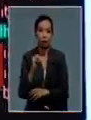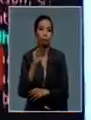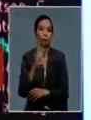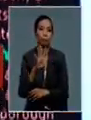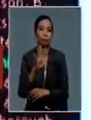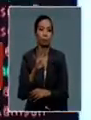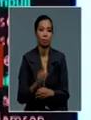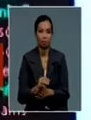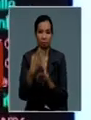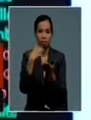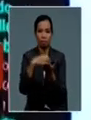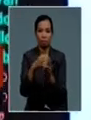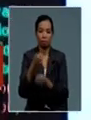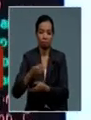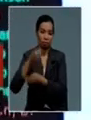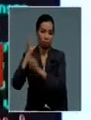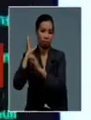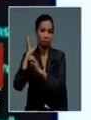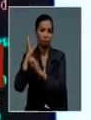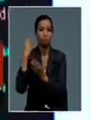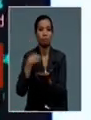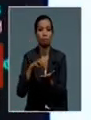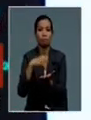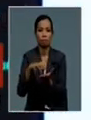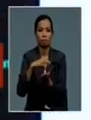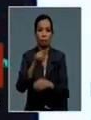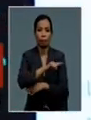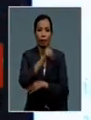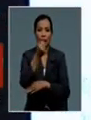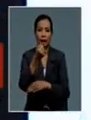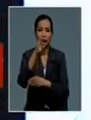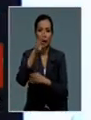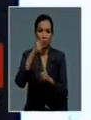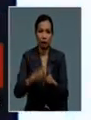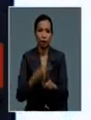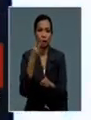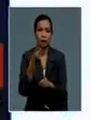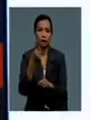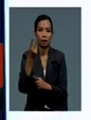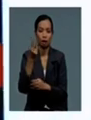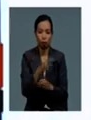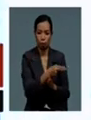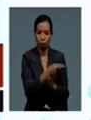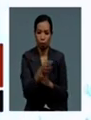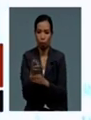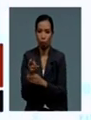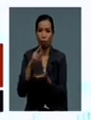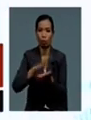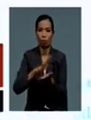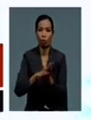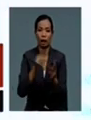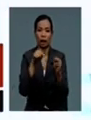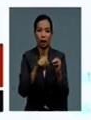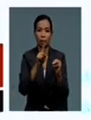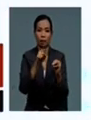ะก็คือถ้าย้อนไปเนี่ยอย่างที่คุณกุ๊กบอกนะคะ14กุมภาพันธ์เกิดเหตุก็คือมีการกราดยิงโรงเรียนมัธยมมาจอ